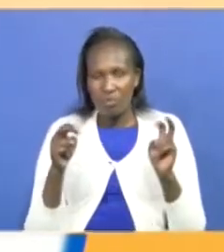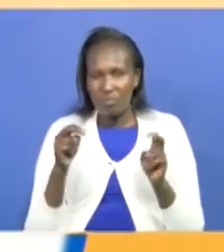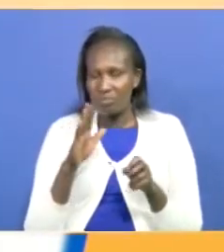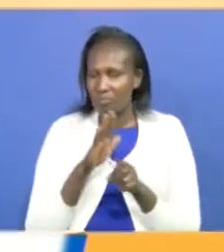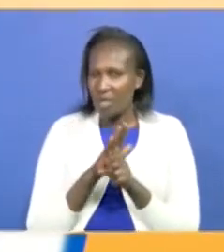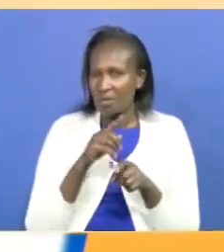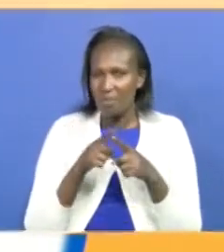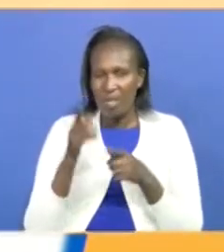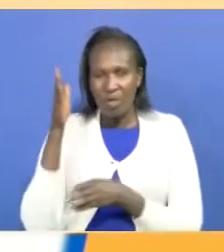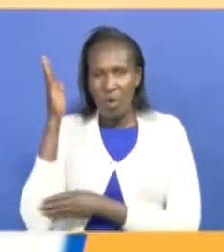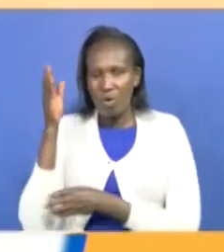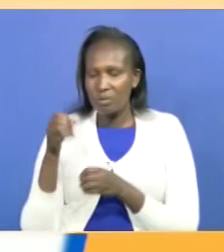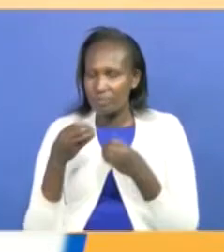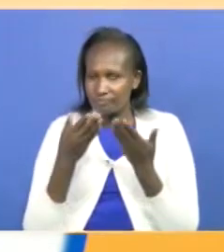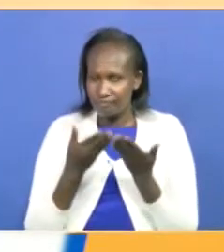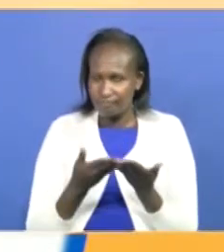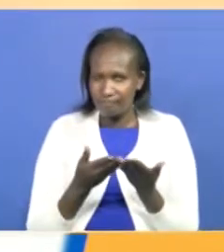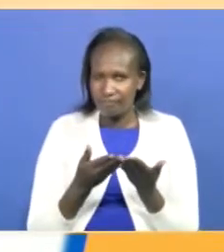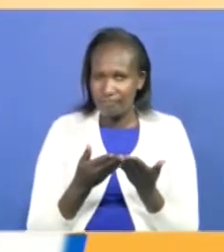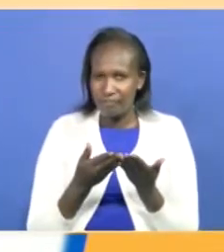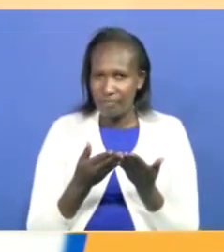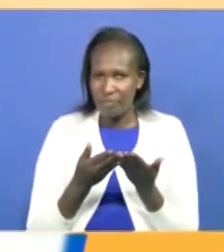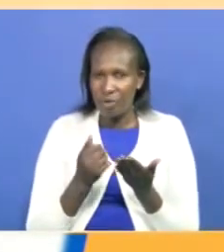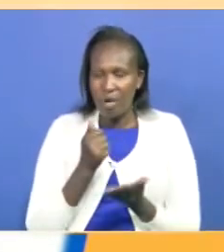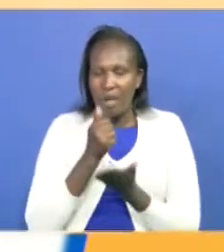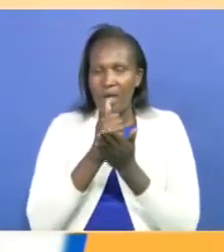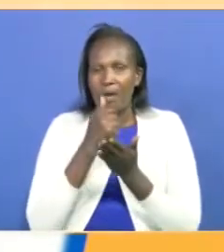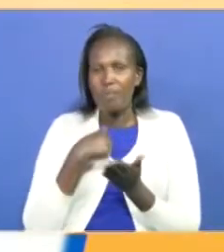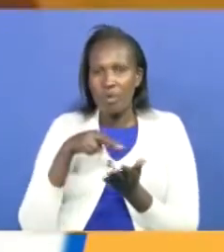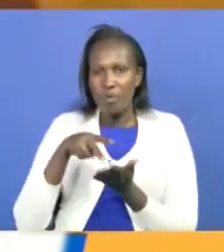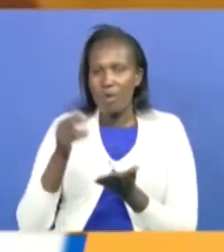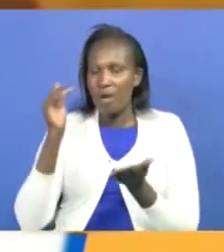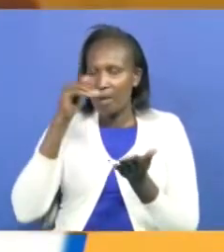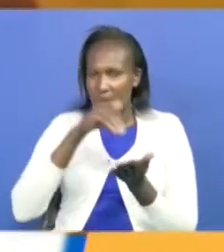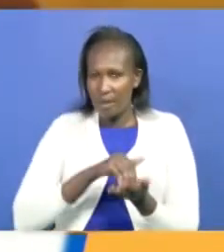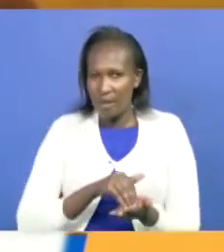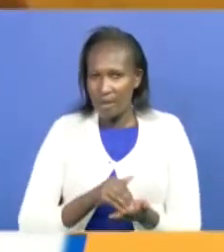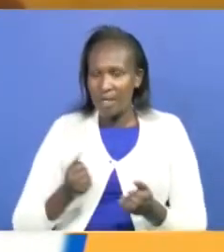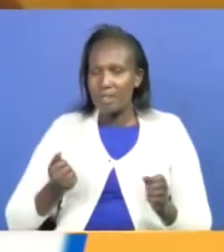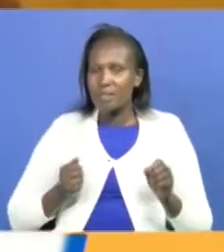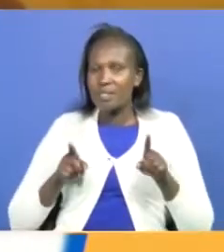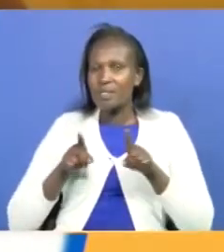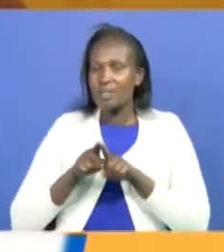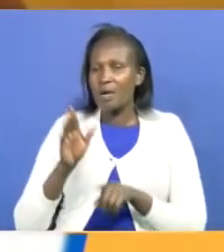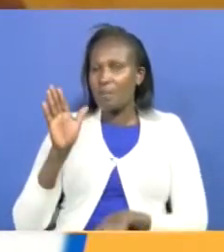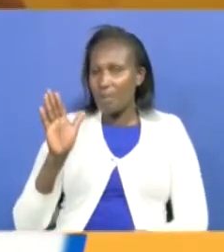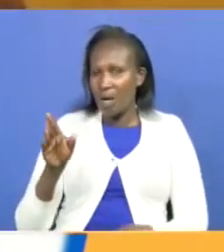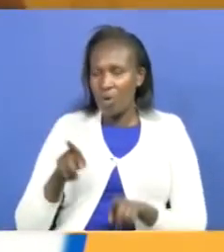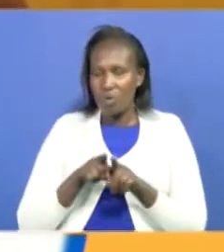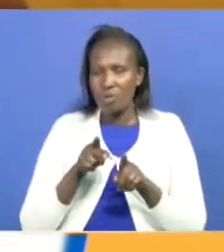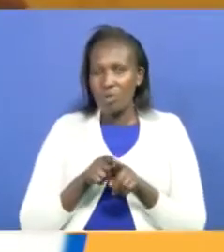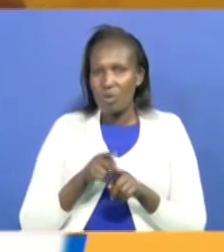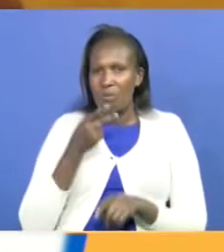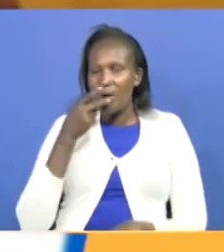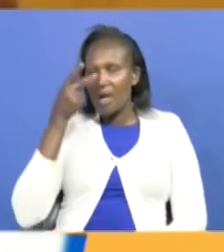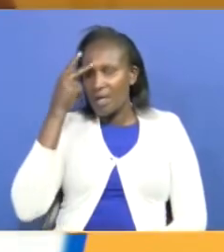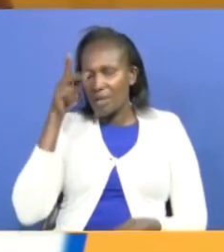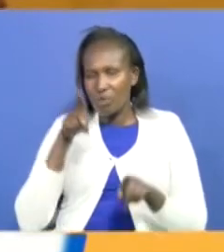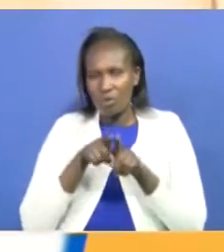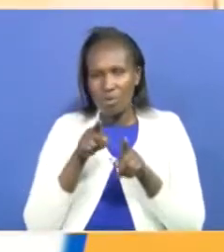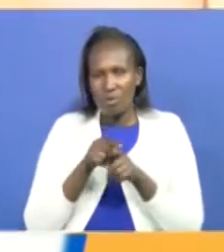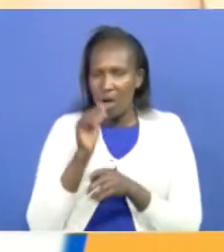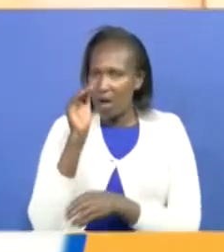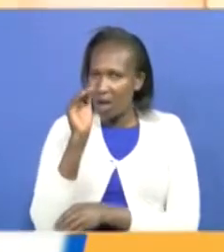that God helps you with, you can help me walk again. Dadake Masindumia na mama mzazi aidha